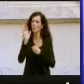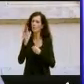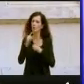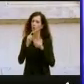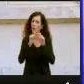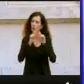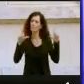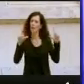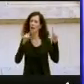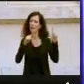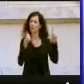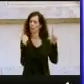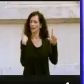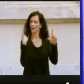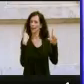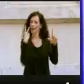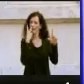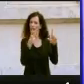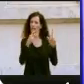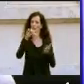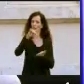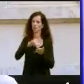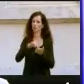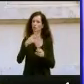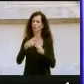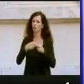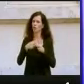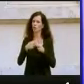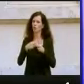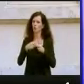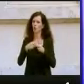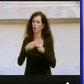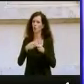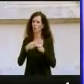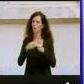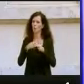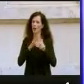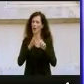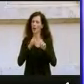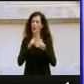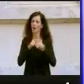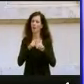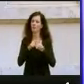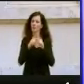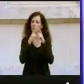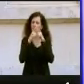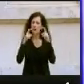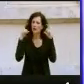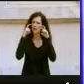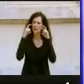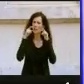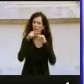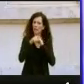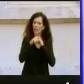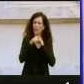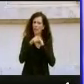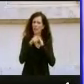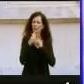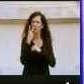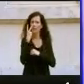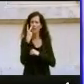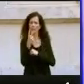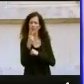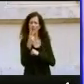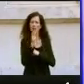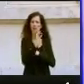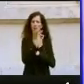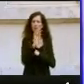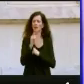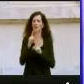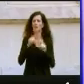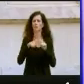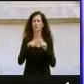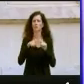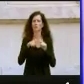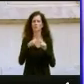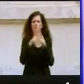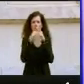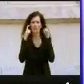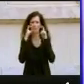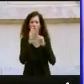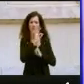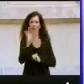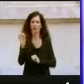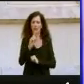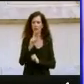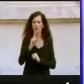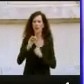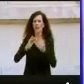centro di roma con mascherine che sono saltate durante una manifestazione sono saltate vistosamente anche le distanze e poi le vorremmo